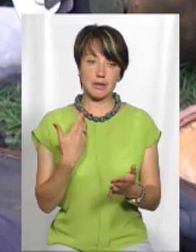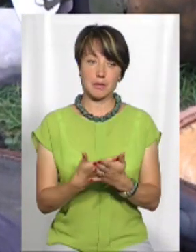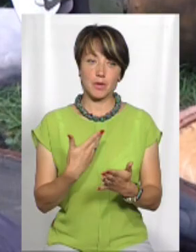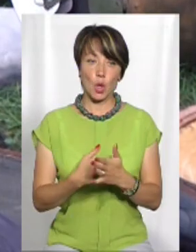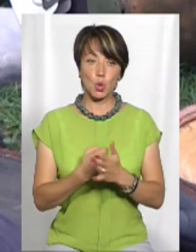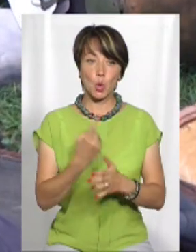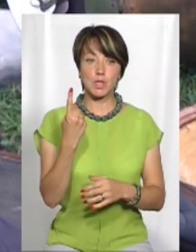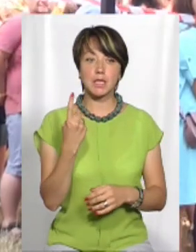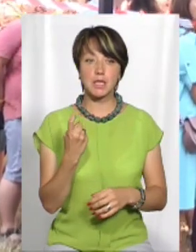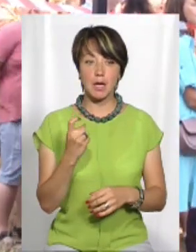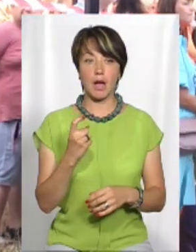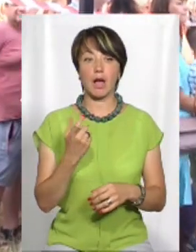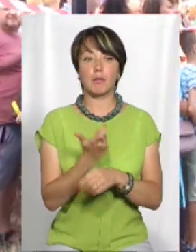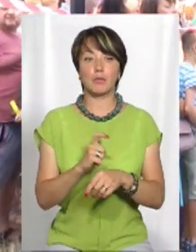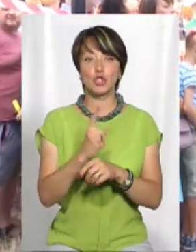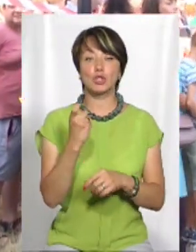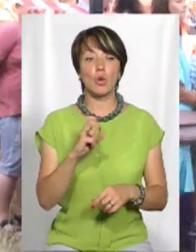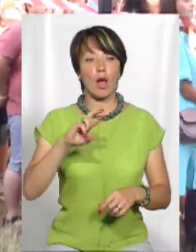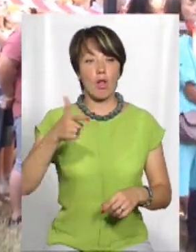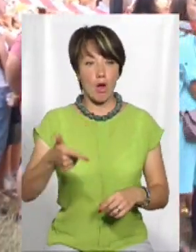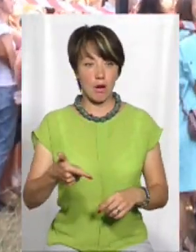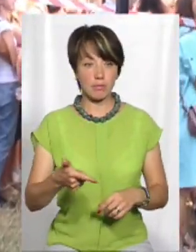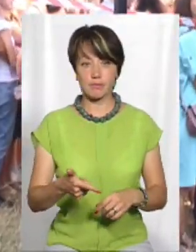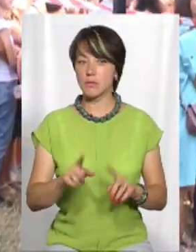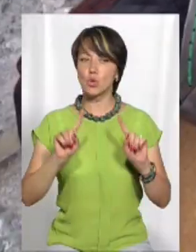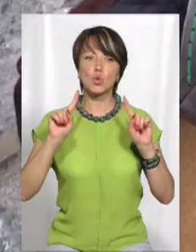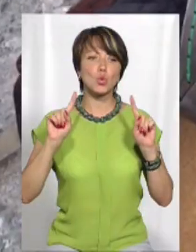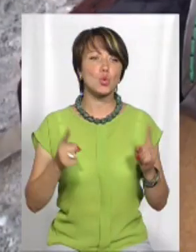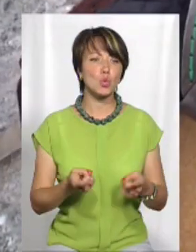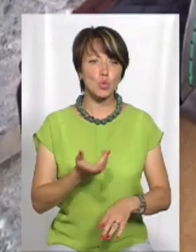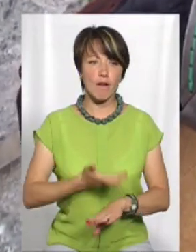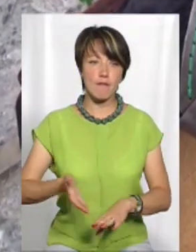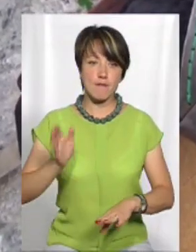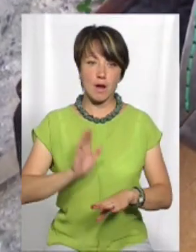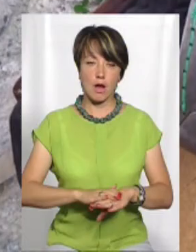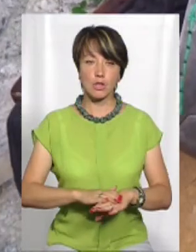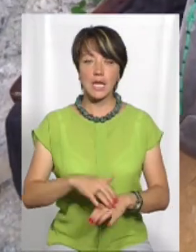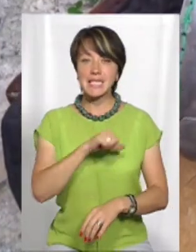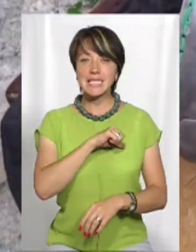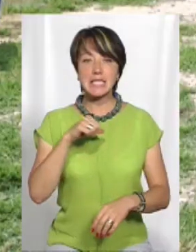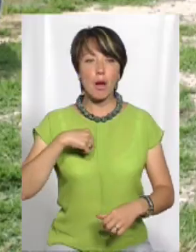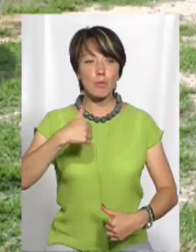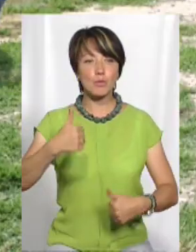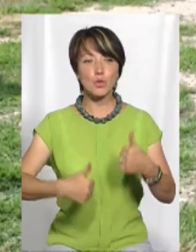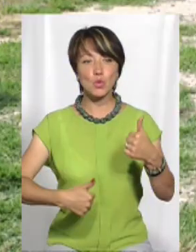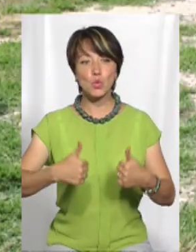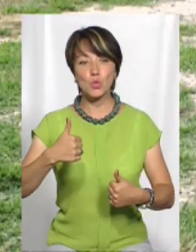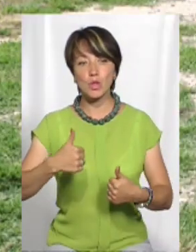десь до 100, то і за 100 кіло. Ну, дуже важко. Взагалі-то сам турнір, самі